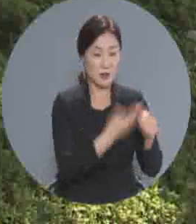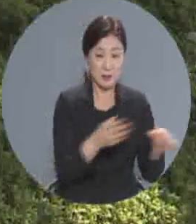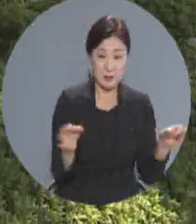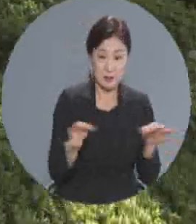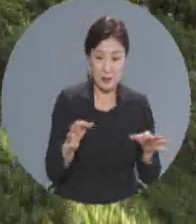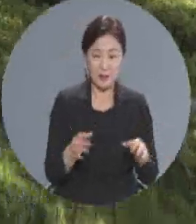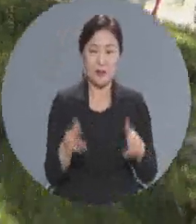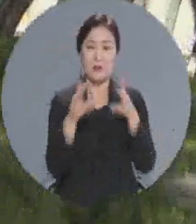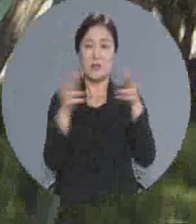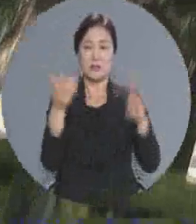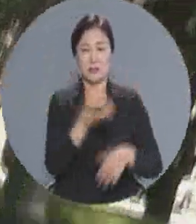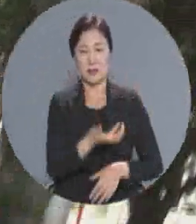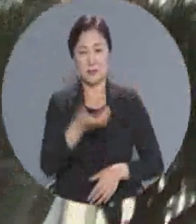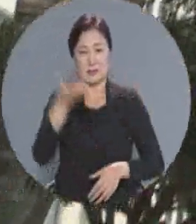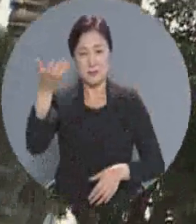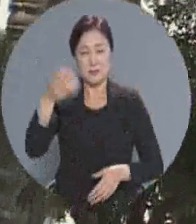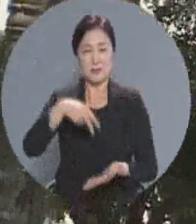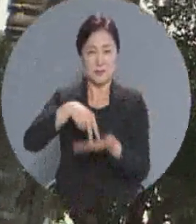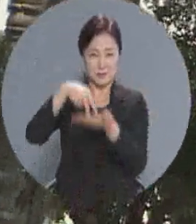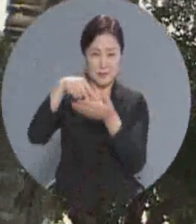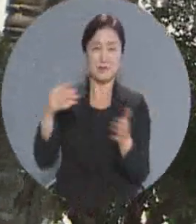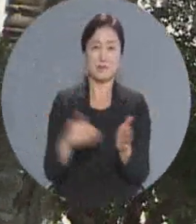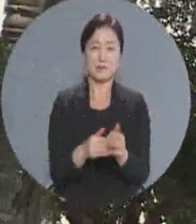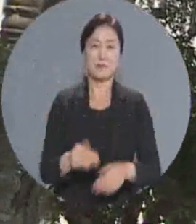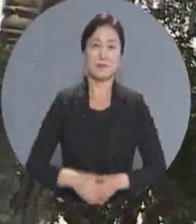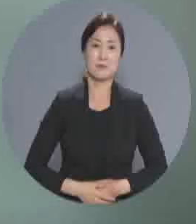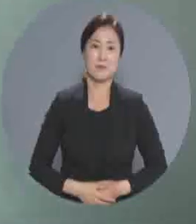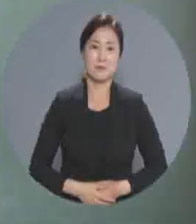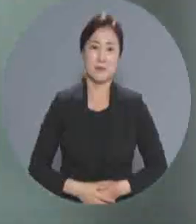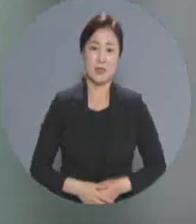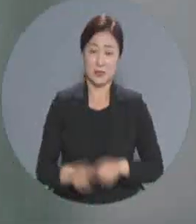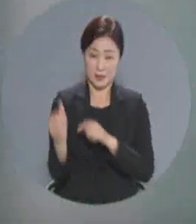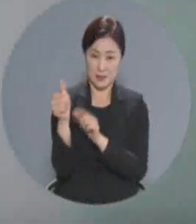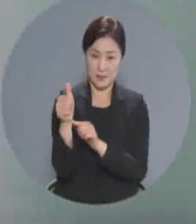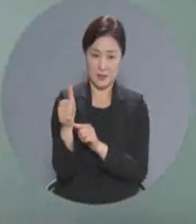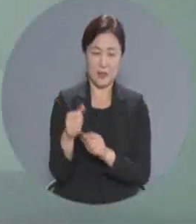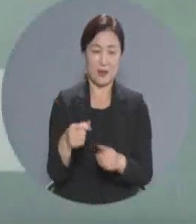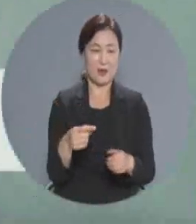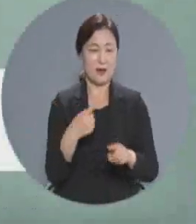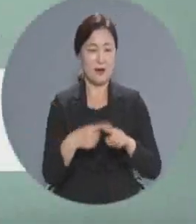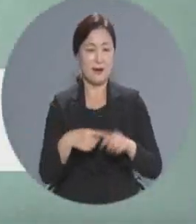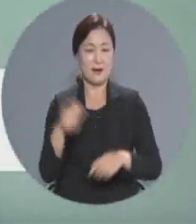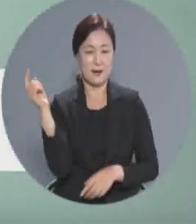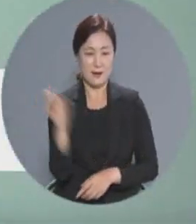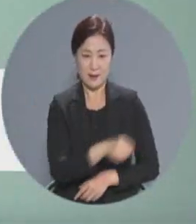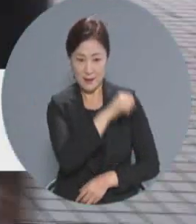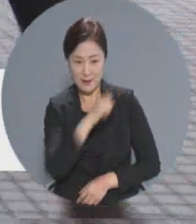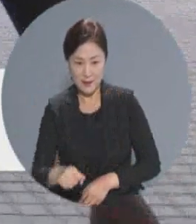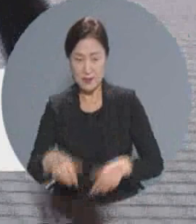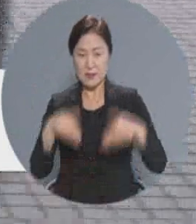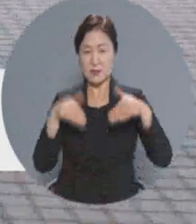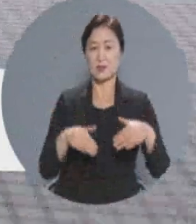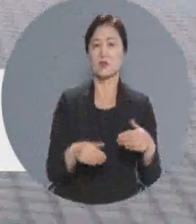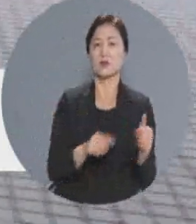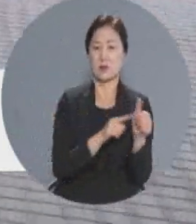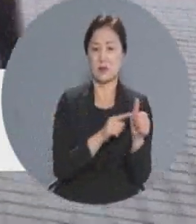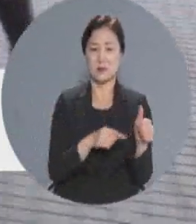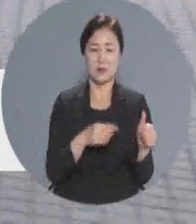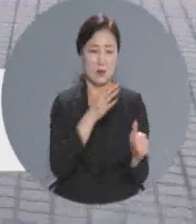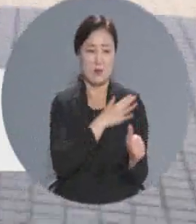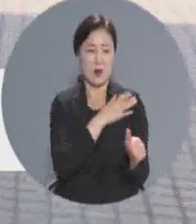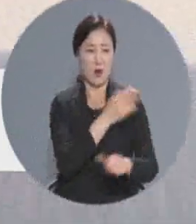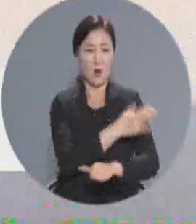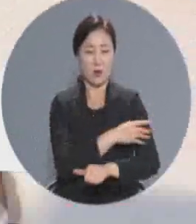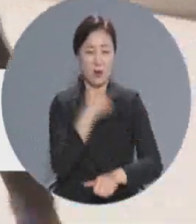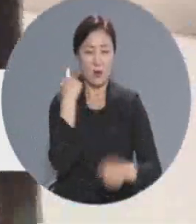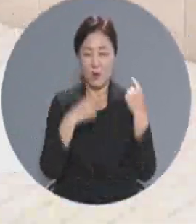사이 엘리베이터를 타고 8층으로 간 겁니다. A씨가 휘두른 흉기에 검찰 직원 B씨가 맞아 팔과 어깨 등을 크게